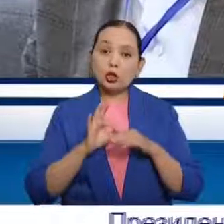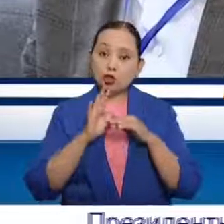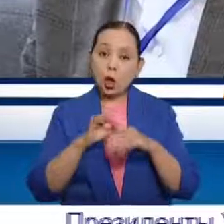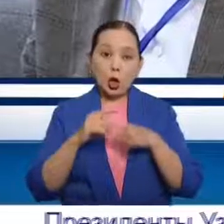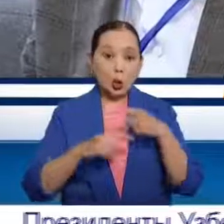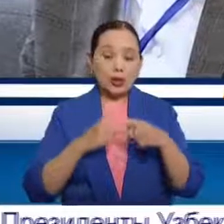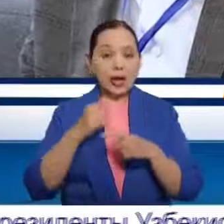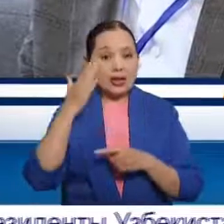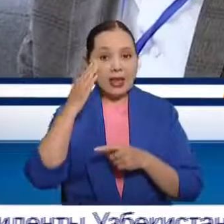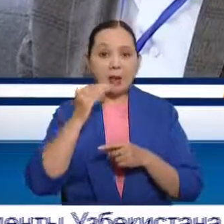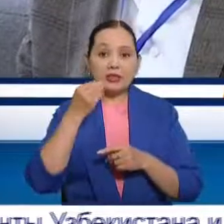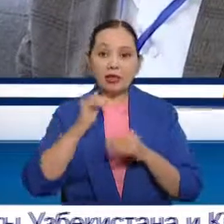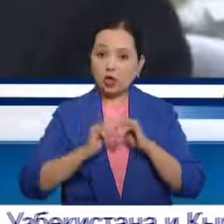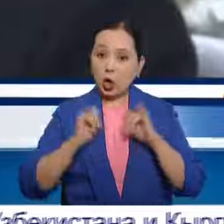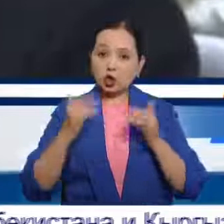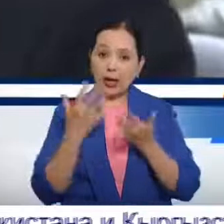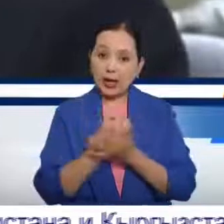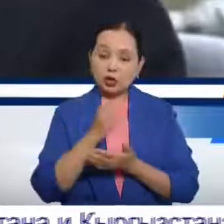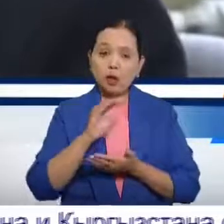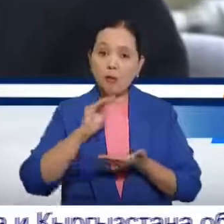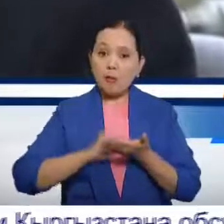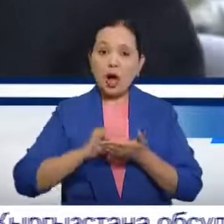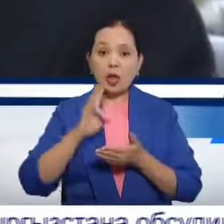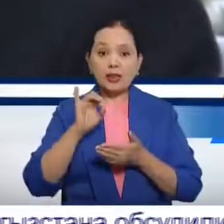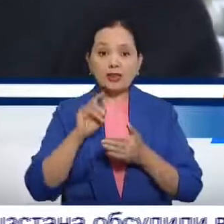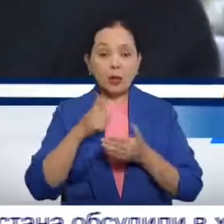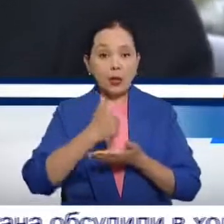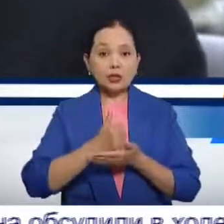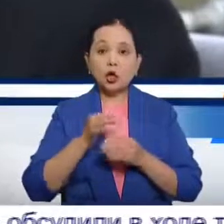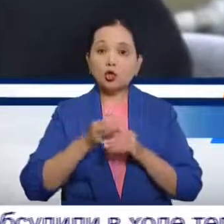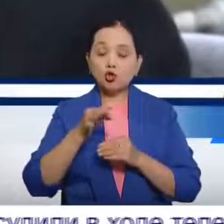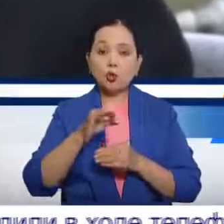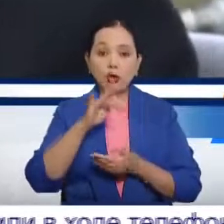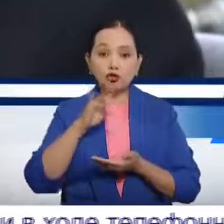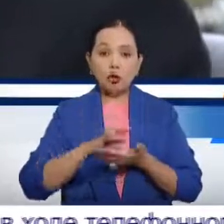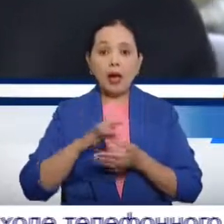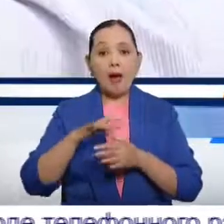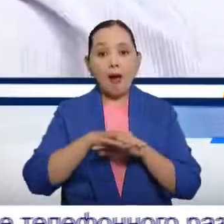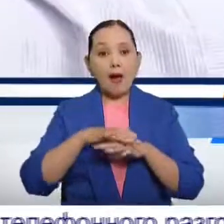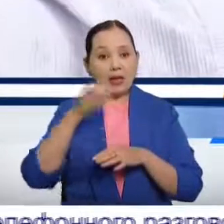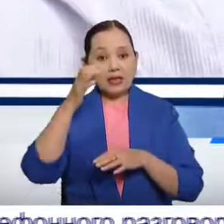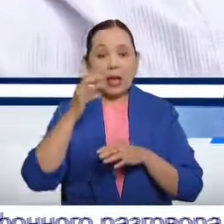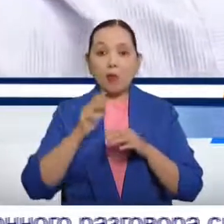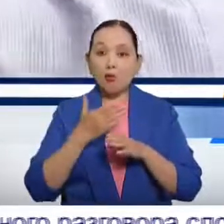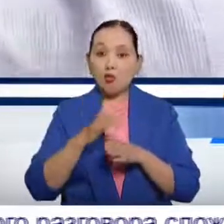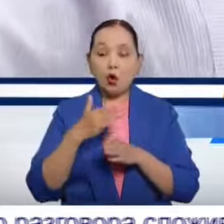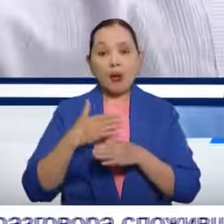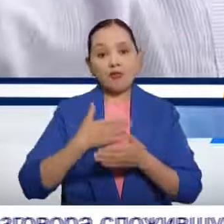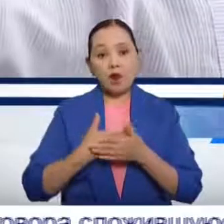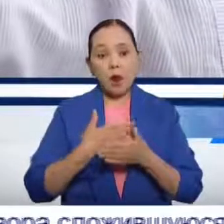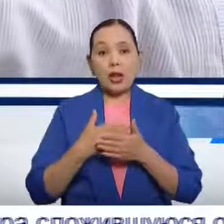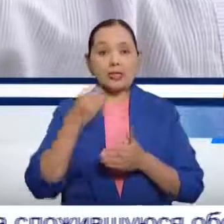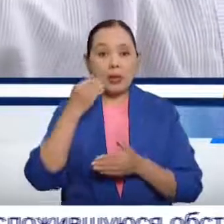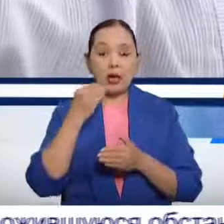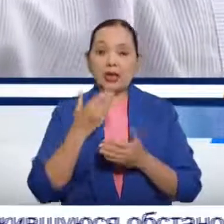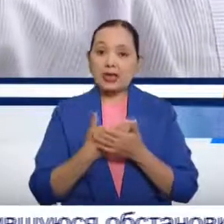orqali ta'lim sifatini oshirishga erishiladi. Tizimda baholash mezonlari asosida tuman, shahar, xalq ta'limi bo'limlari fan metodistlari faoliyatining